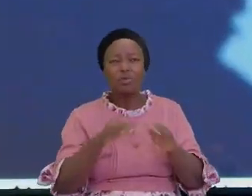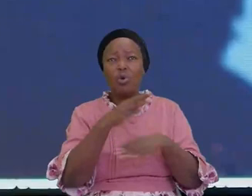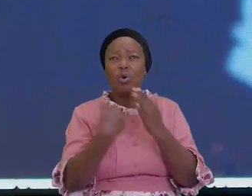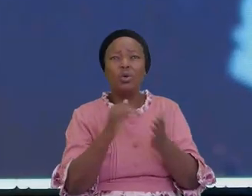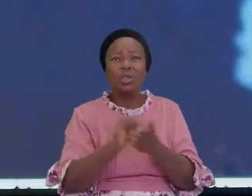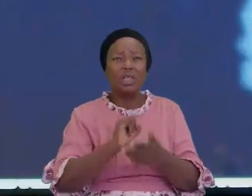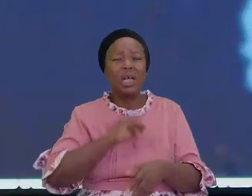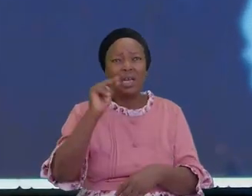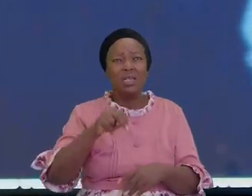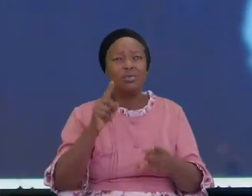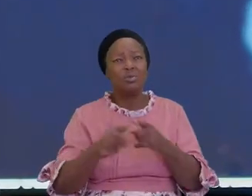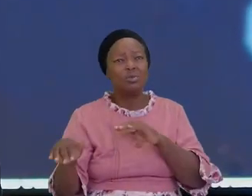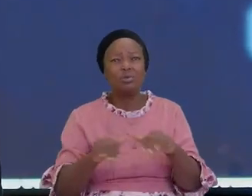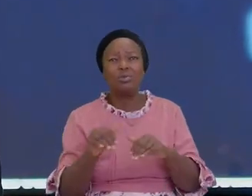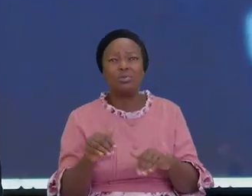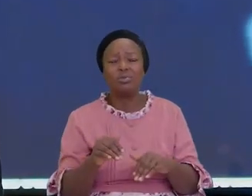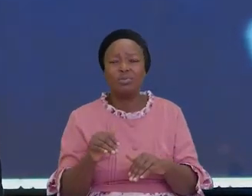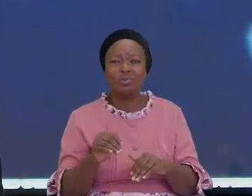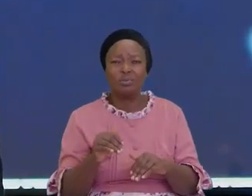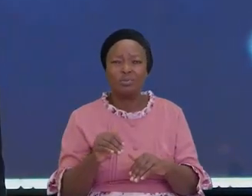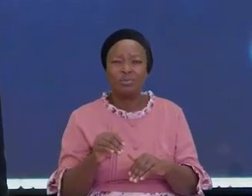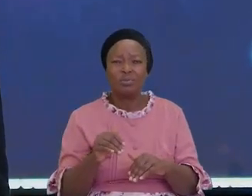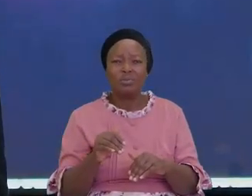m'empêche de faire ce que je dois faire?